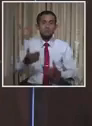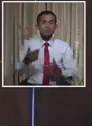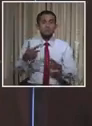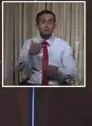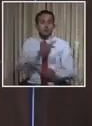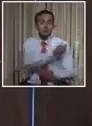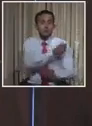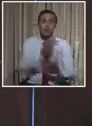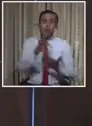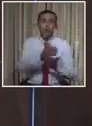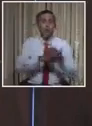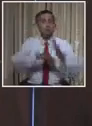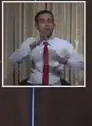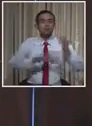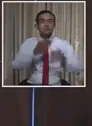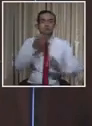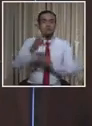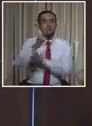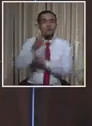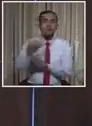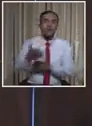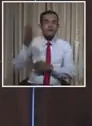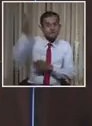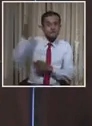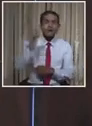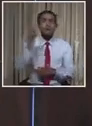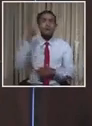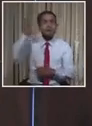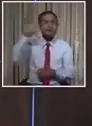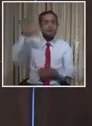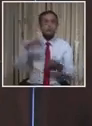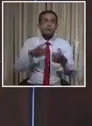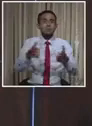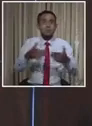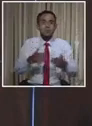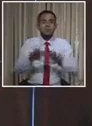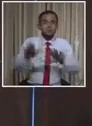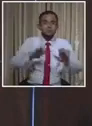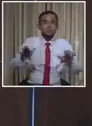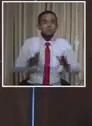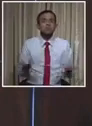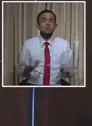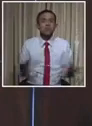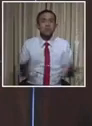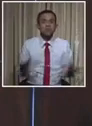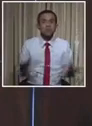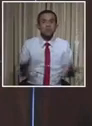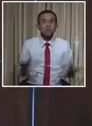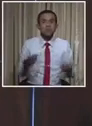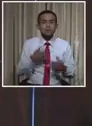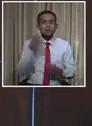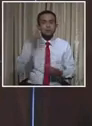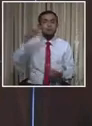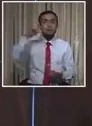ඉන්ජෙක්ෂන් ඕන තරම් පාවිච්චි කරන්න එයාට බලය තිබුණා. නමුත් ඒ රටවල් වලට තවමත් මේක කළමනාකරණය කරගන්න බැරි වෙලා තියෙනවා. අපි දැක්ක